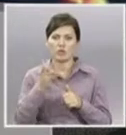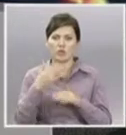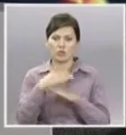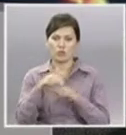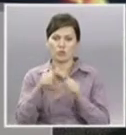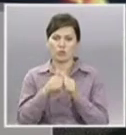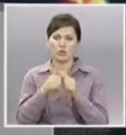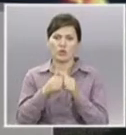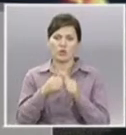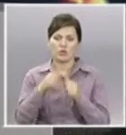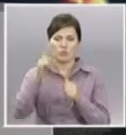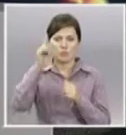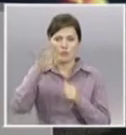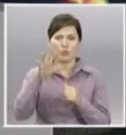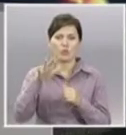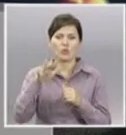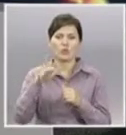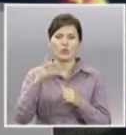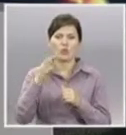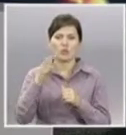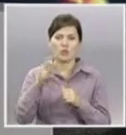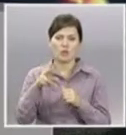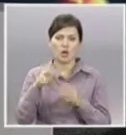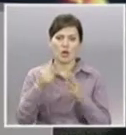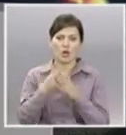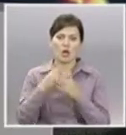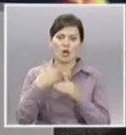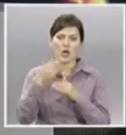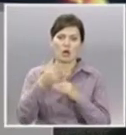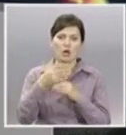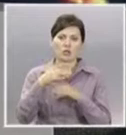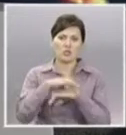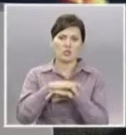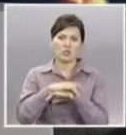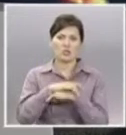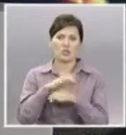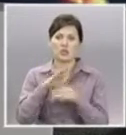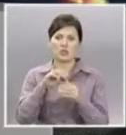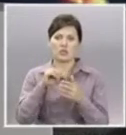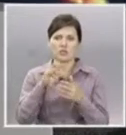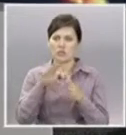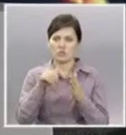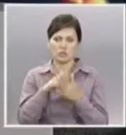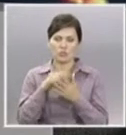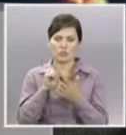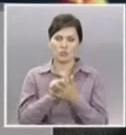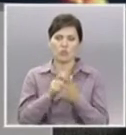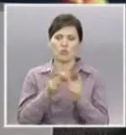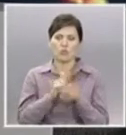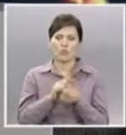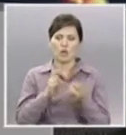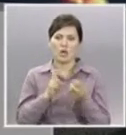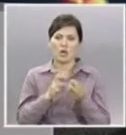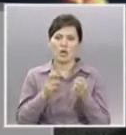көшесінің бойы белгілі бір деңгейге шейін Райымбек көшесі де ары қарай әлі де Ташкентский құжаттар бойынша. Yeah, yeah. Міне осындай өзгертетін